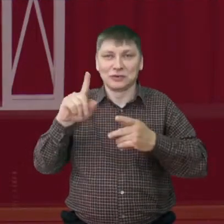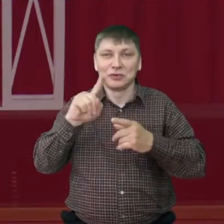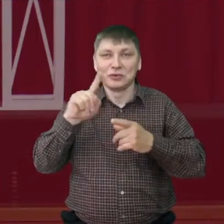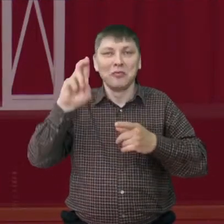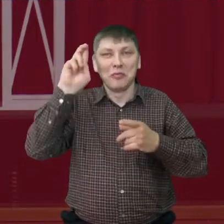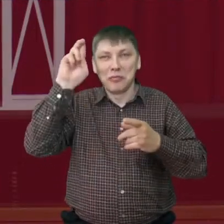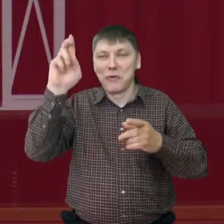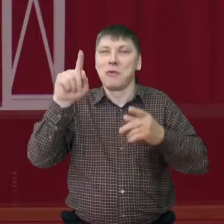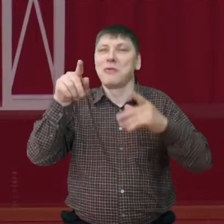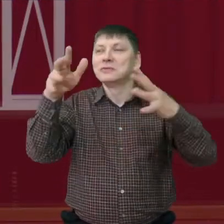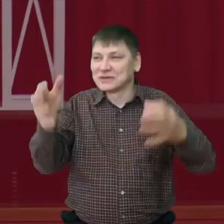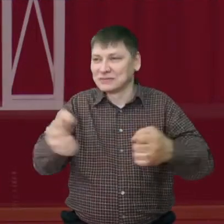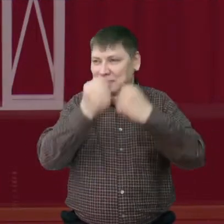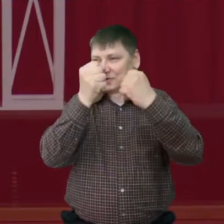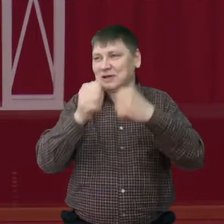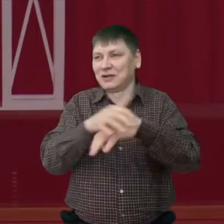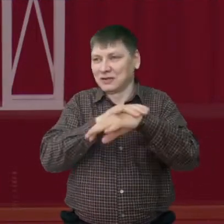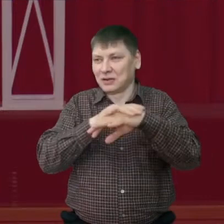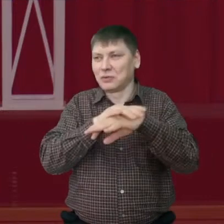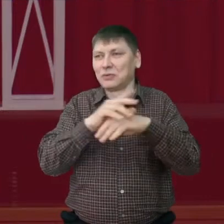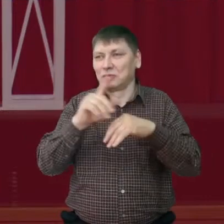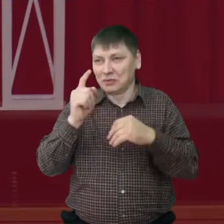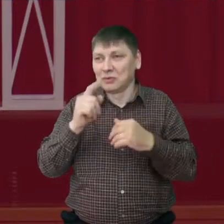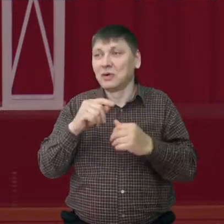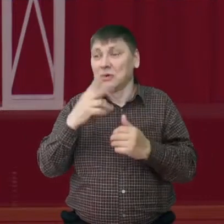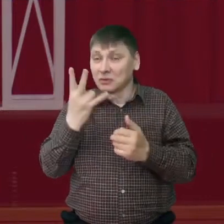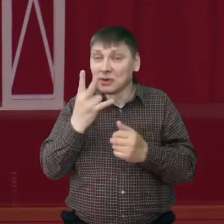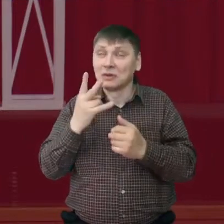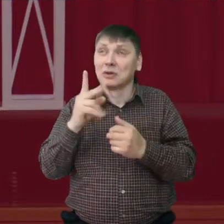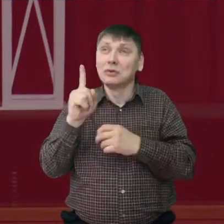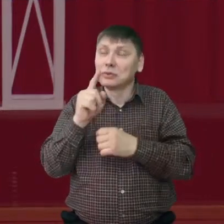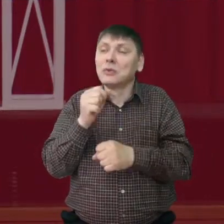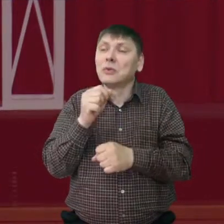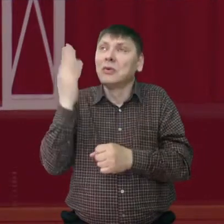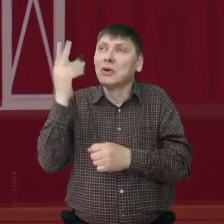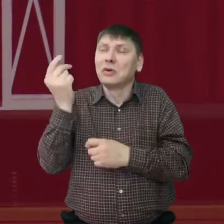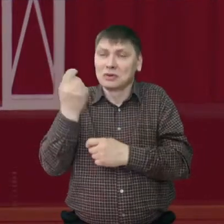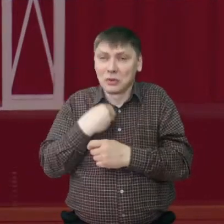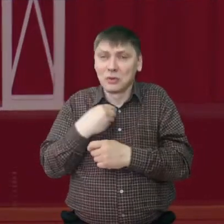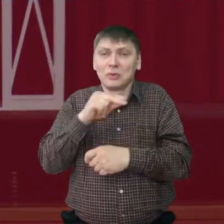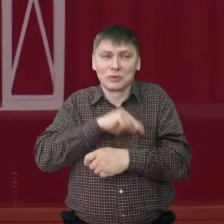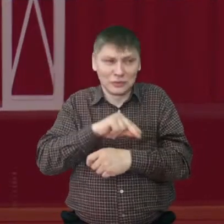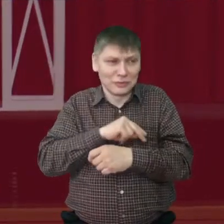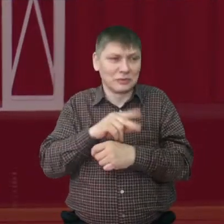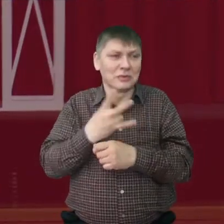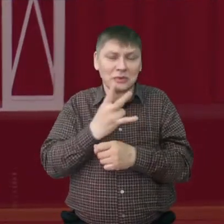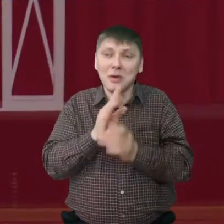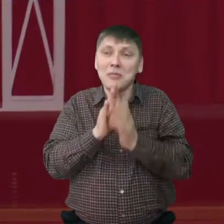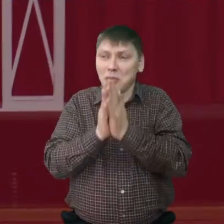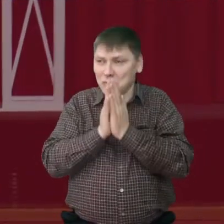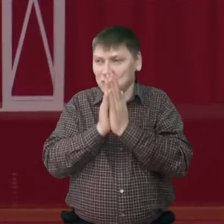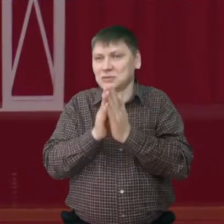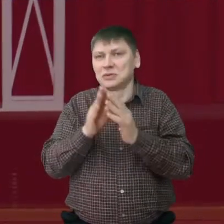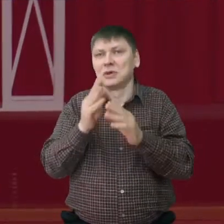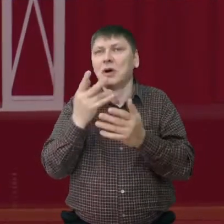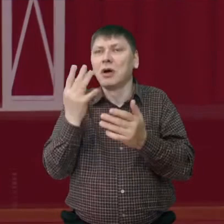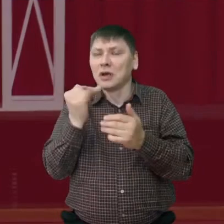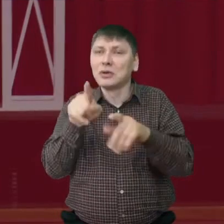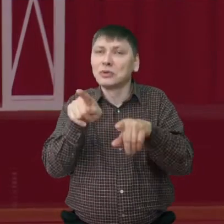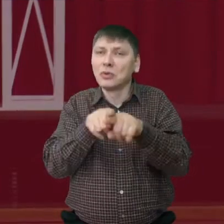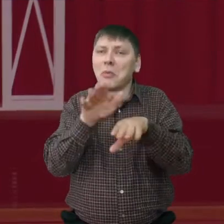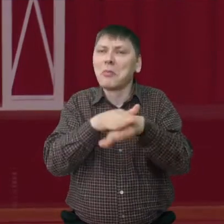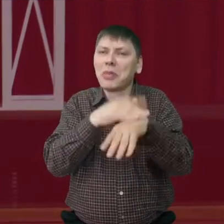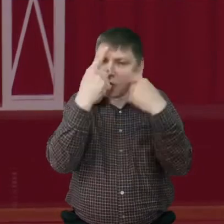благодати, Божьей силы умножилось так, чтобы они, откликаясь на эту благодать, обретали спасение. Не только молиться, но и благовествовать в том